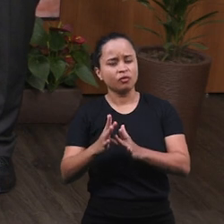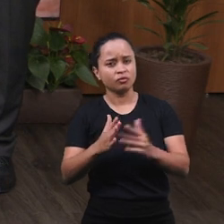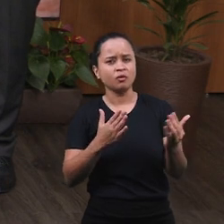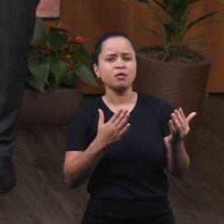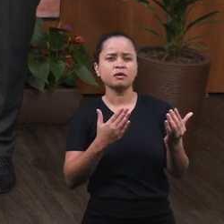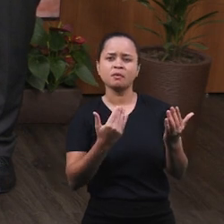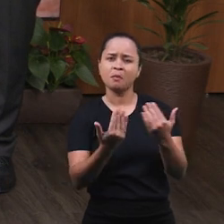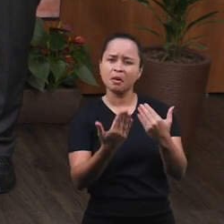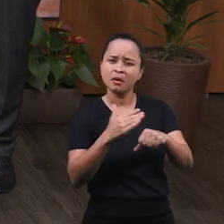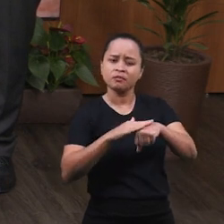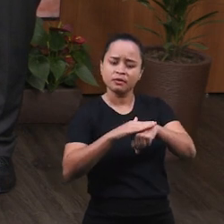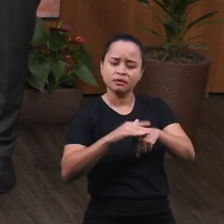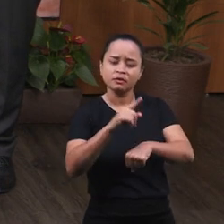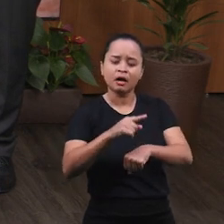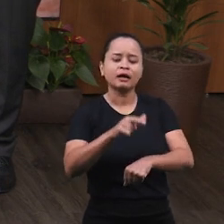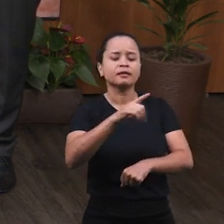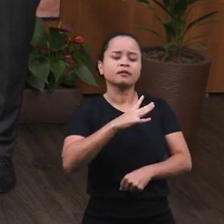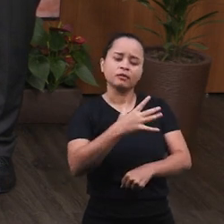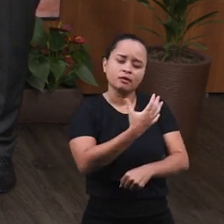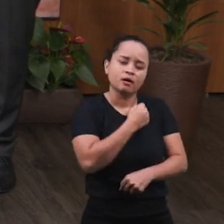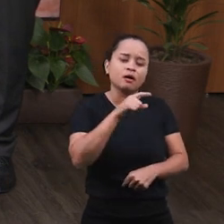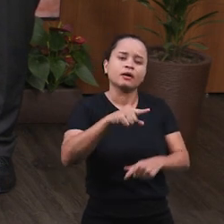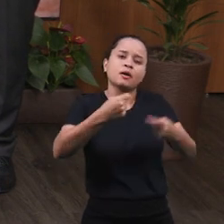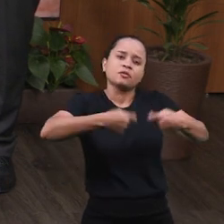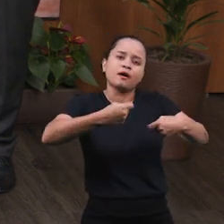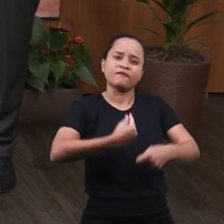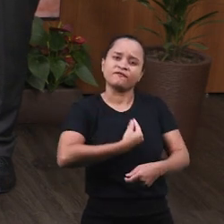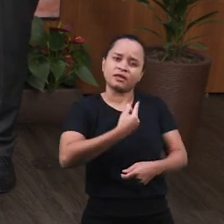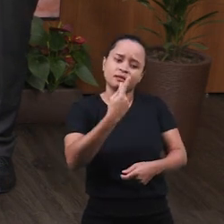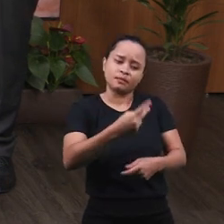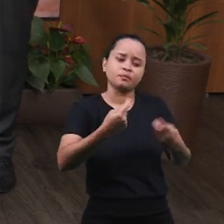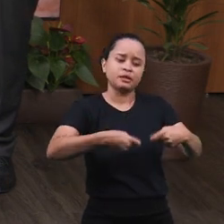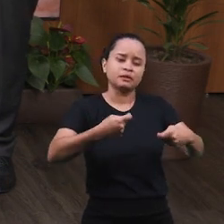salut et des besoins